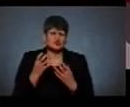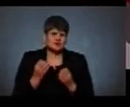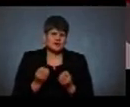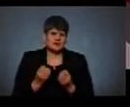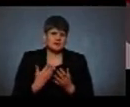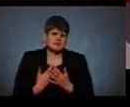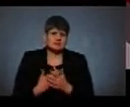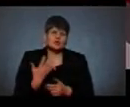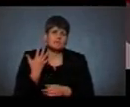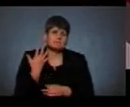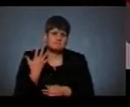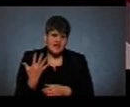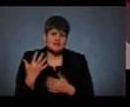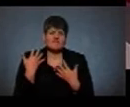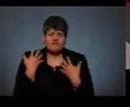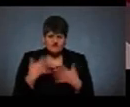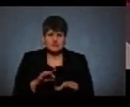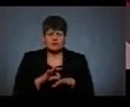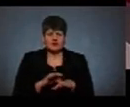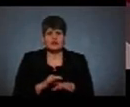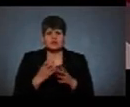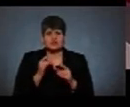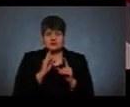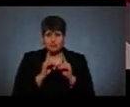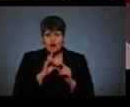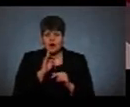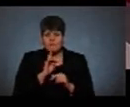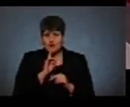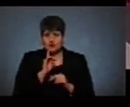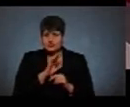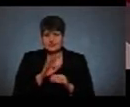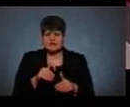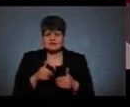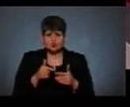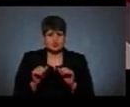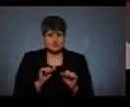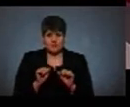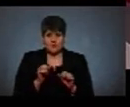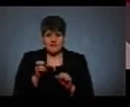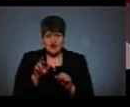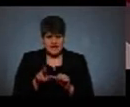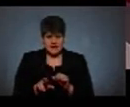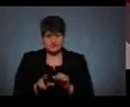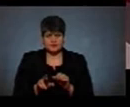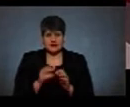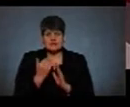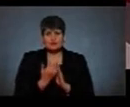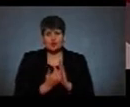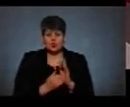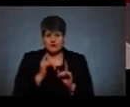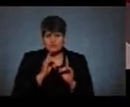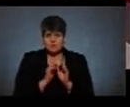принаймні 5 громад вже провели на сьогоднішній день збори, але ще поки що вони не звернулися в управління з протоколами